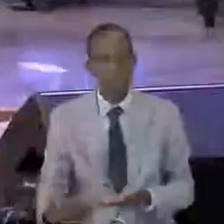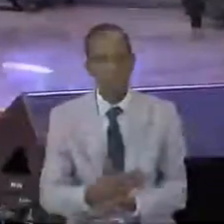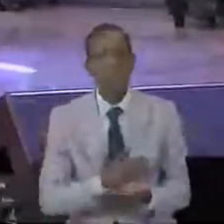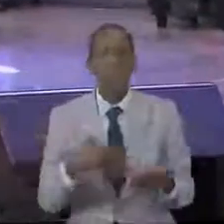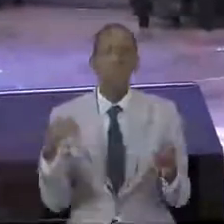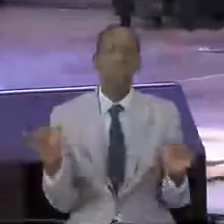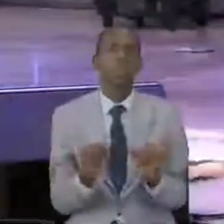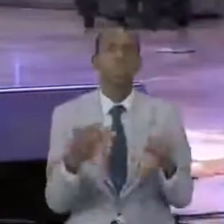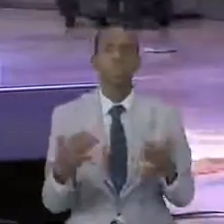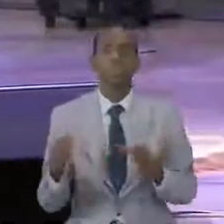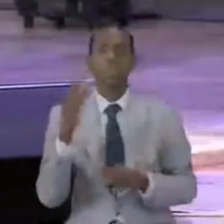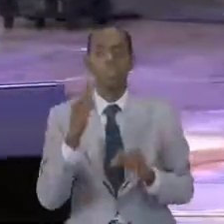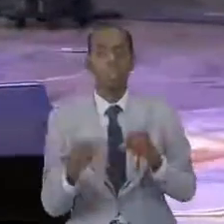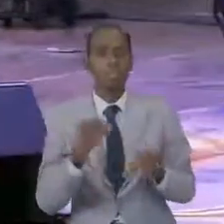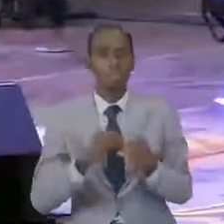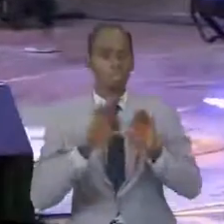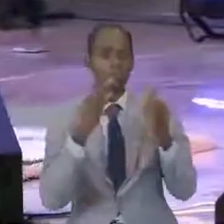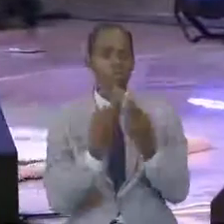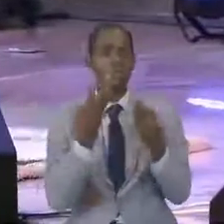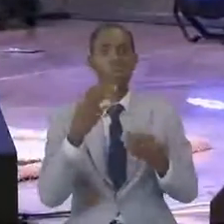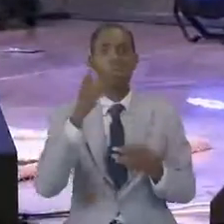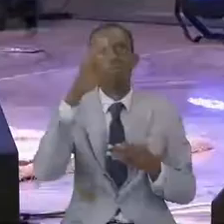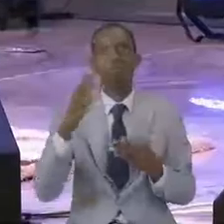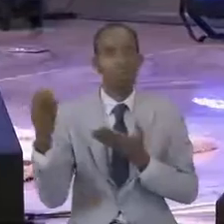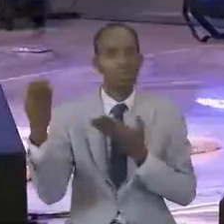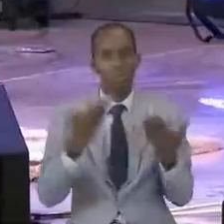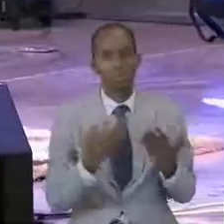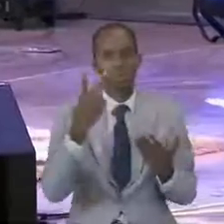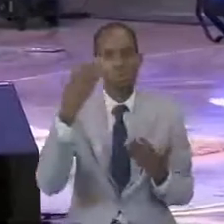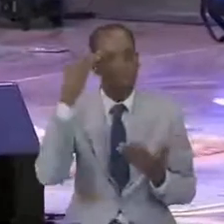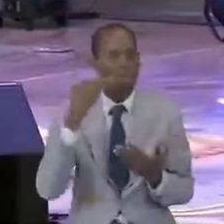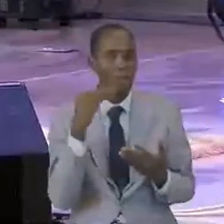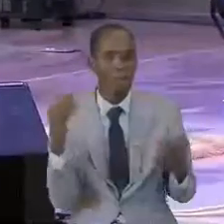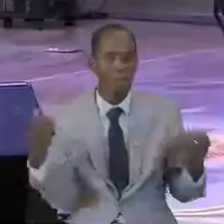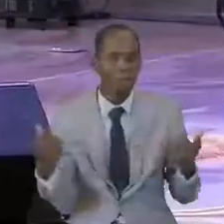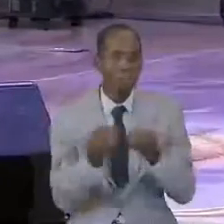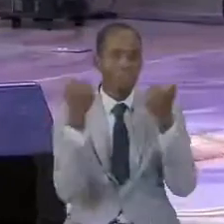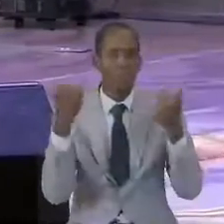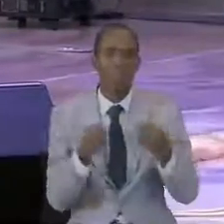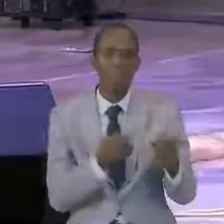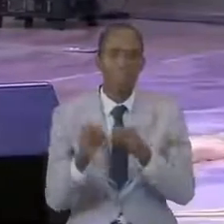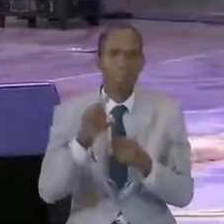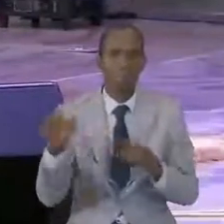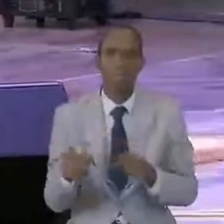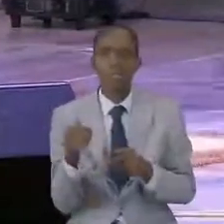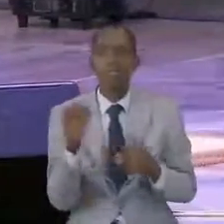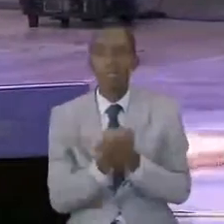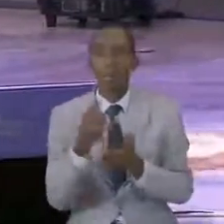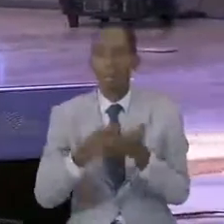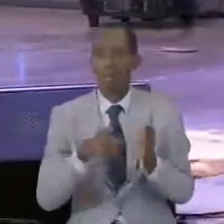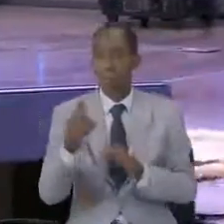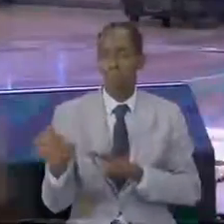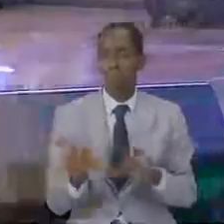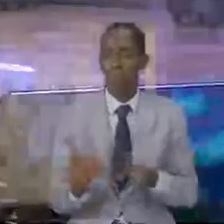gens si dans la tête déjà de la femme de Dieu dans ta propre famille parce que c'est à cause de ce que tu sèmes c'est ce que tu vas